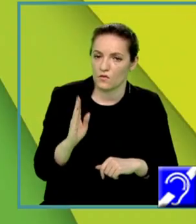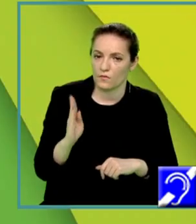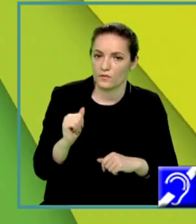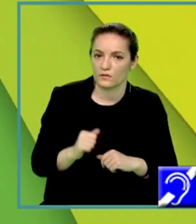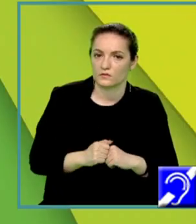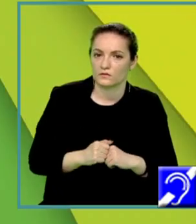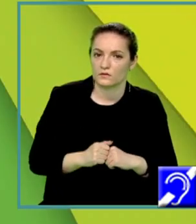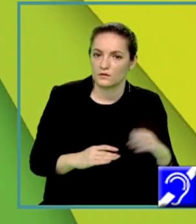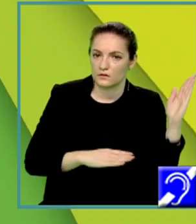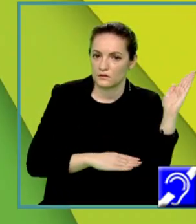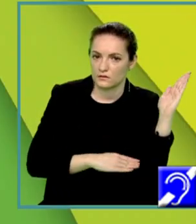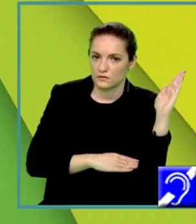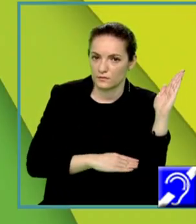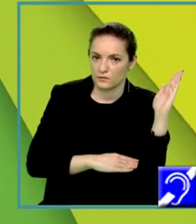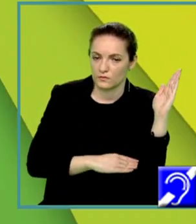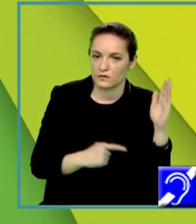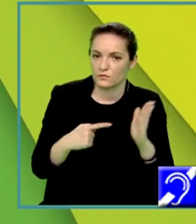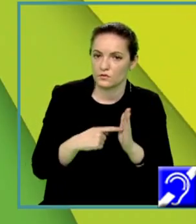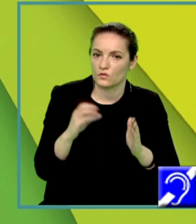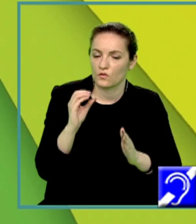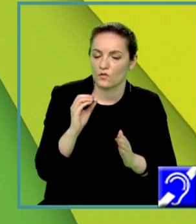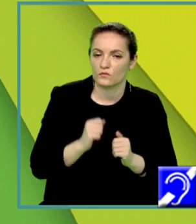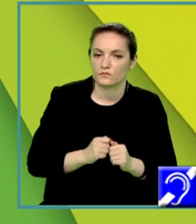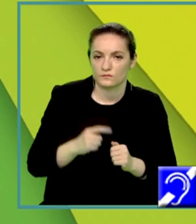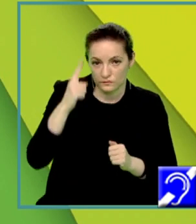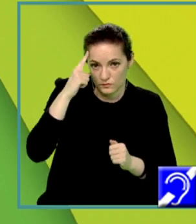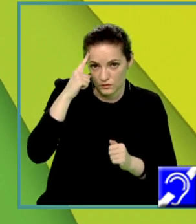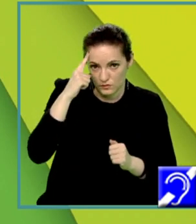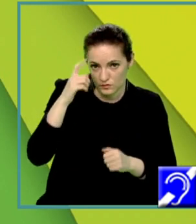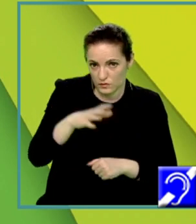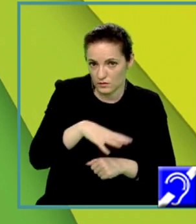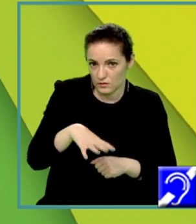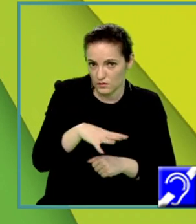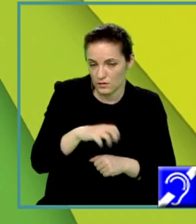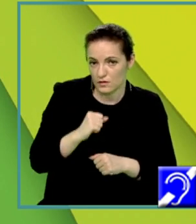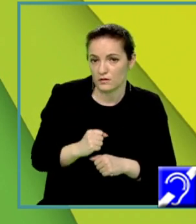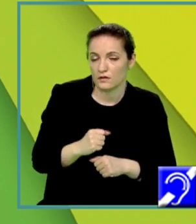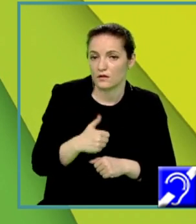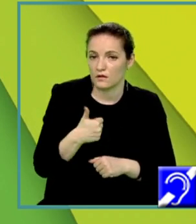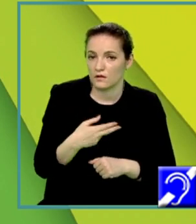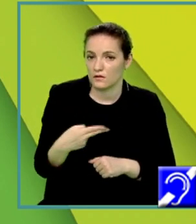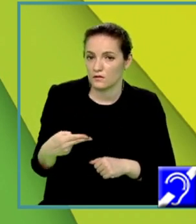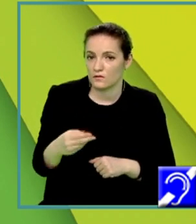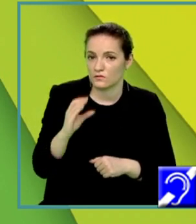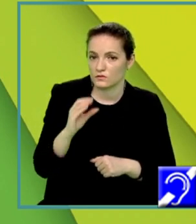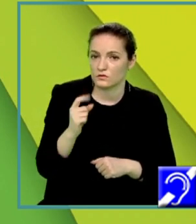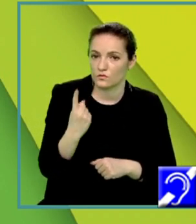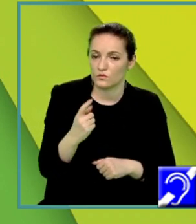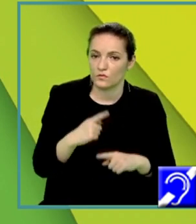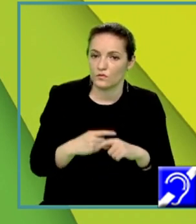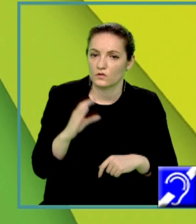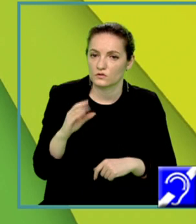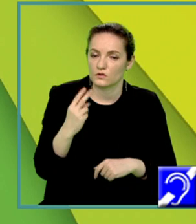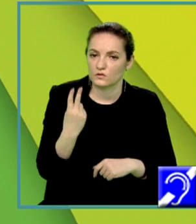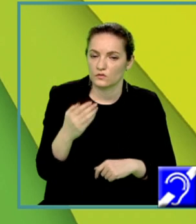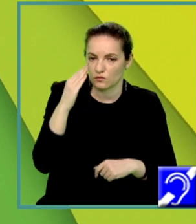un triunghi dreptunghic în O. Cunoaștem că area triunghiului dreptunghic este egală cu catetă 1 ori catetă